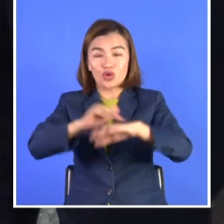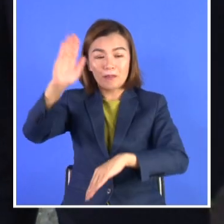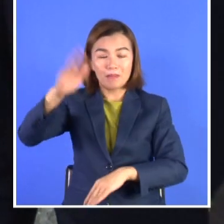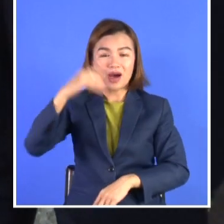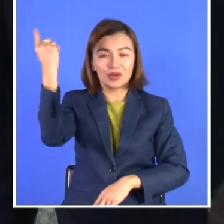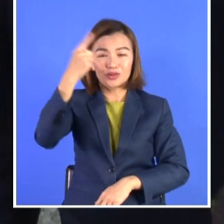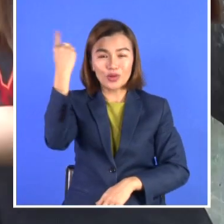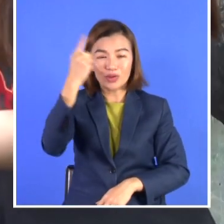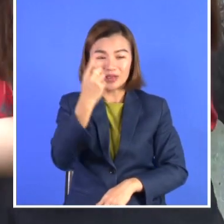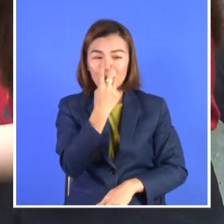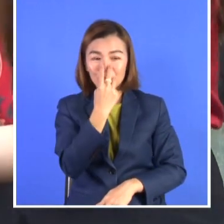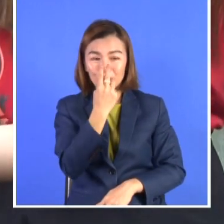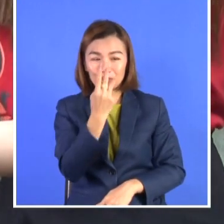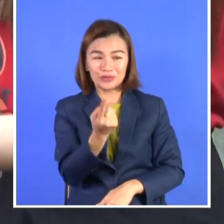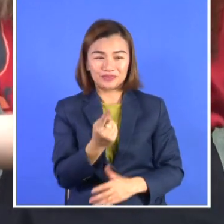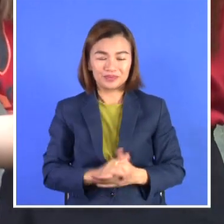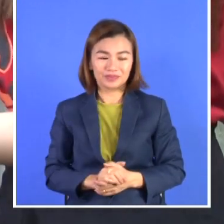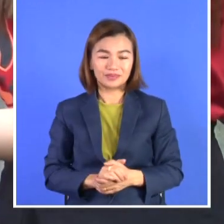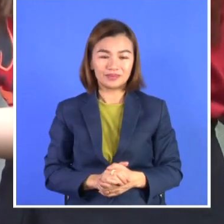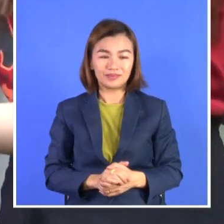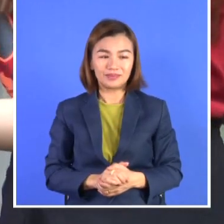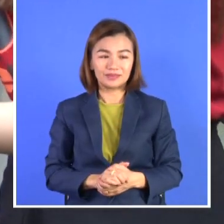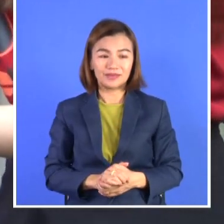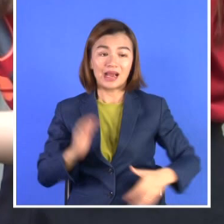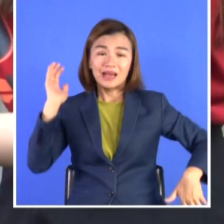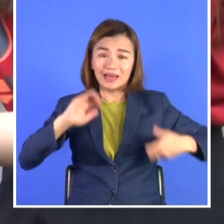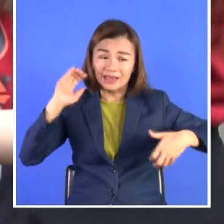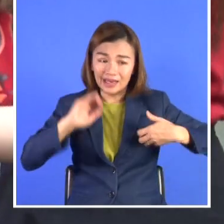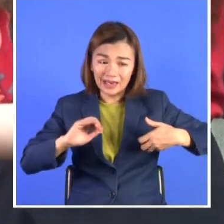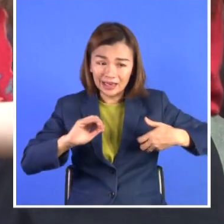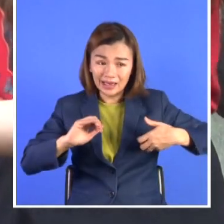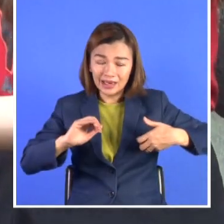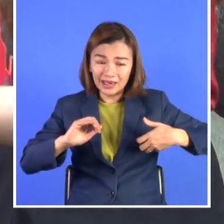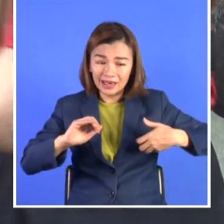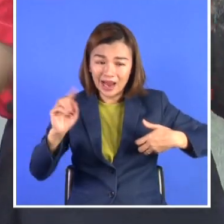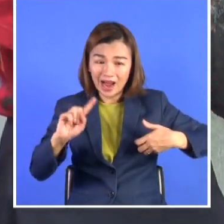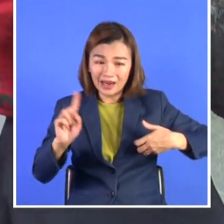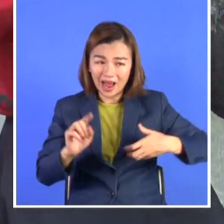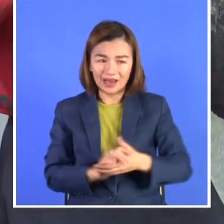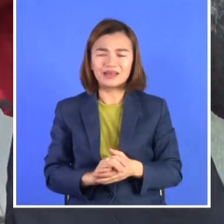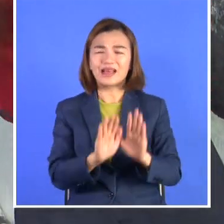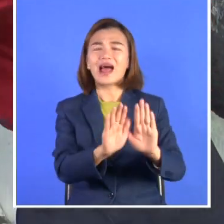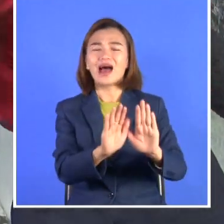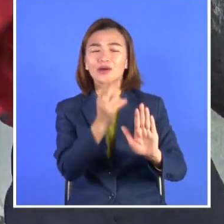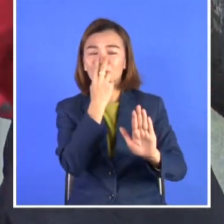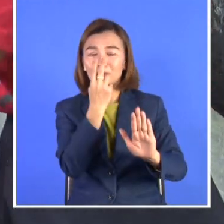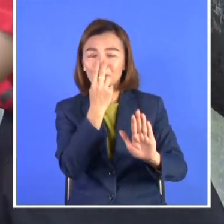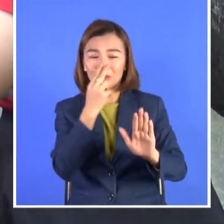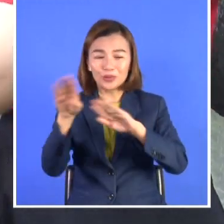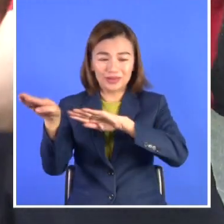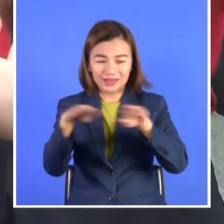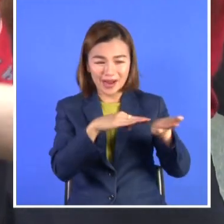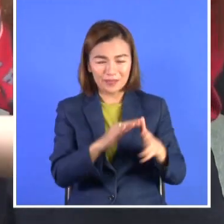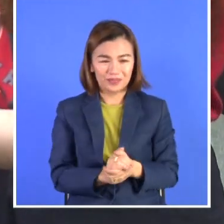ที่ก็เลยนี ่เดี๋ยวไหนลิง ไม่ใช่ลิงเหรอมาแล้วลิงใจเย็นก่อนโอ้เตรียมอุปกรณ์ก่อน มาถึง